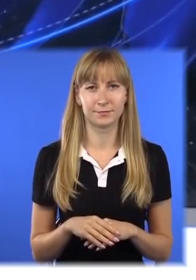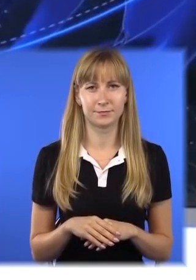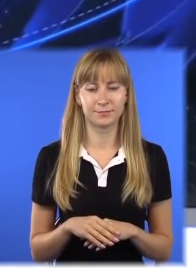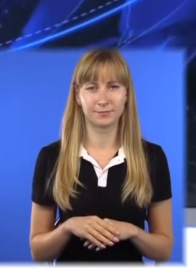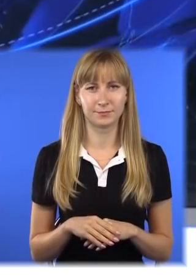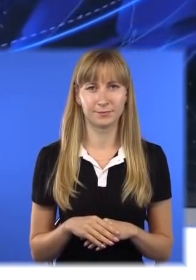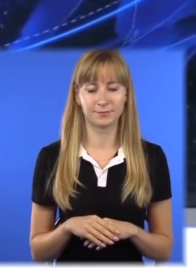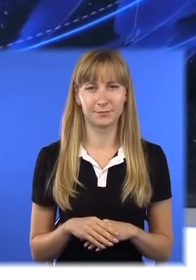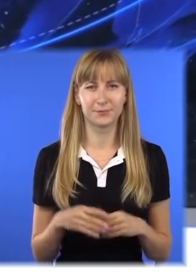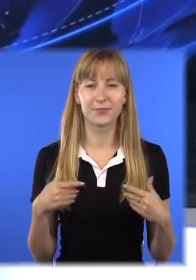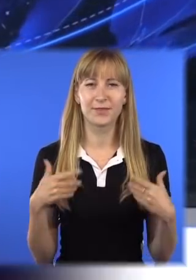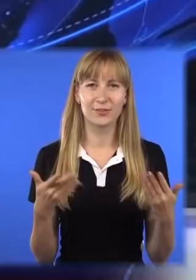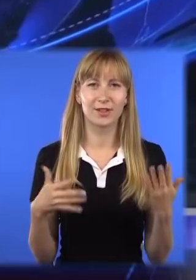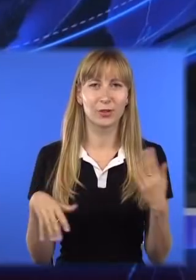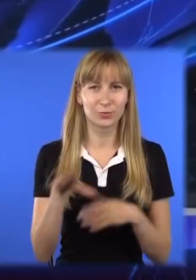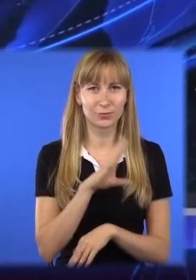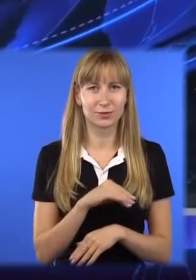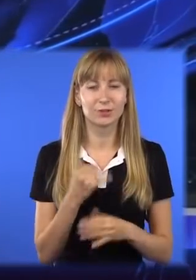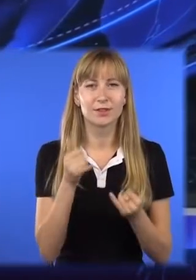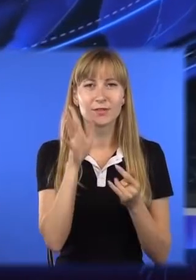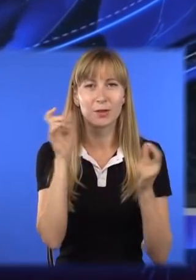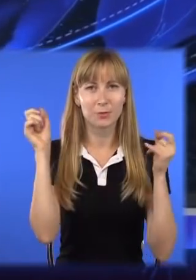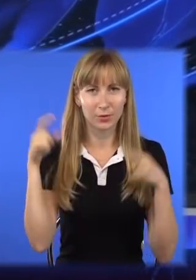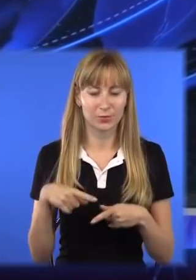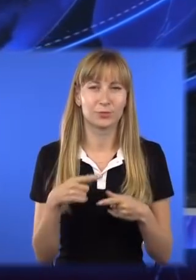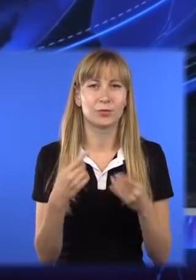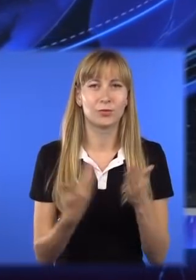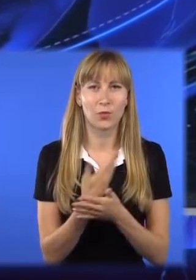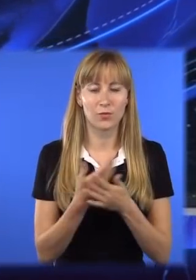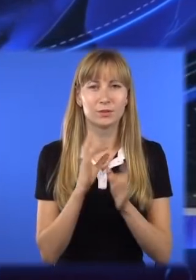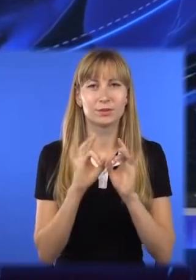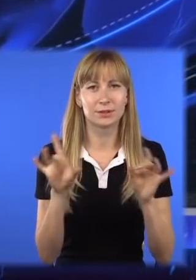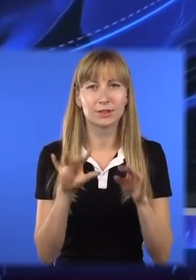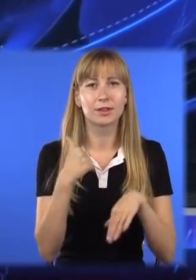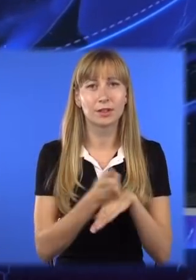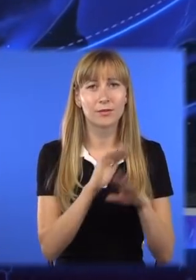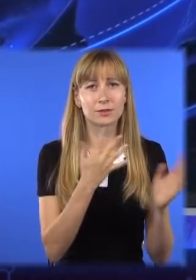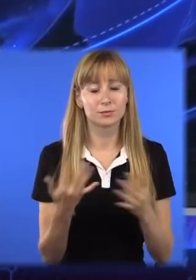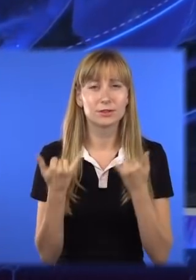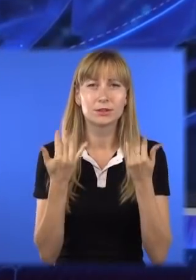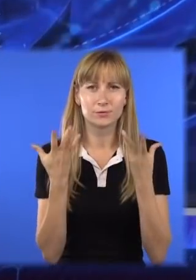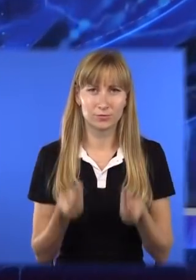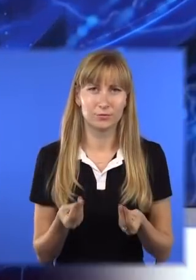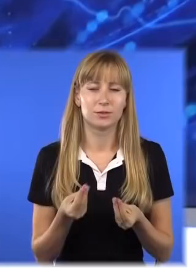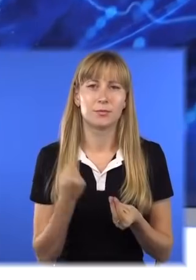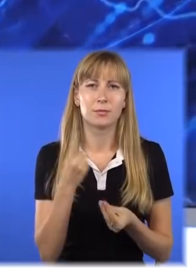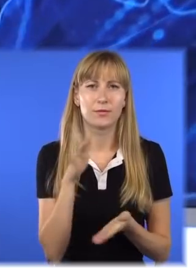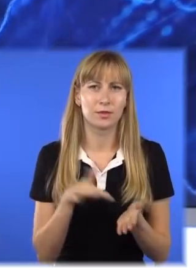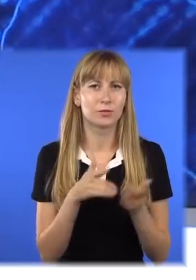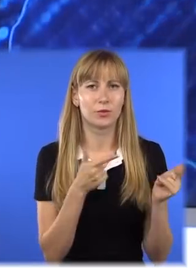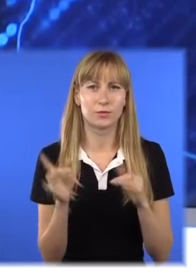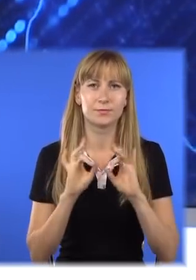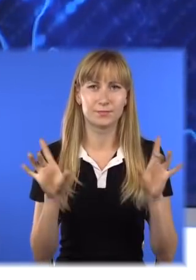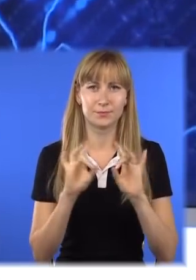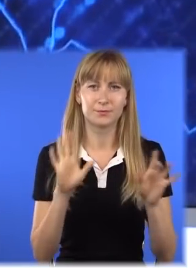Я вітаю усіх. Час новин на Першому міському. Про найактуальніші теми дня, що минає, готові розказати наші кореспонденти. У